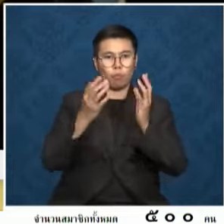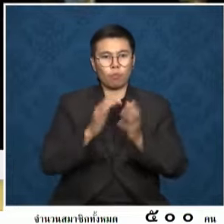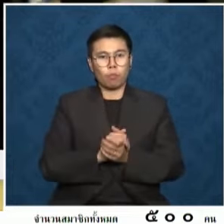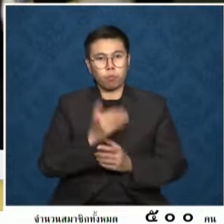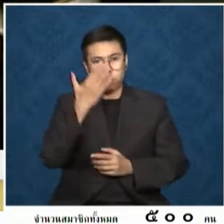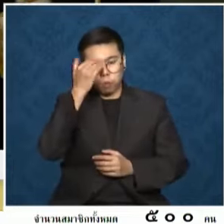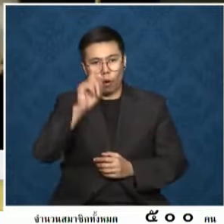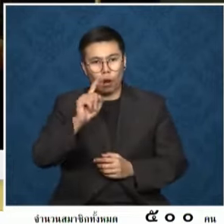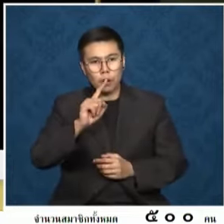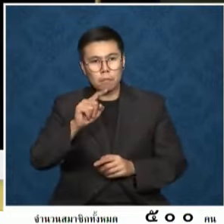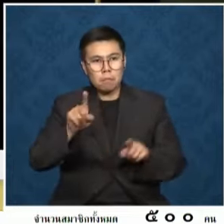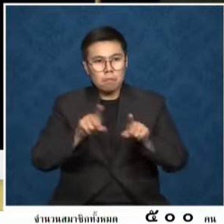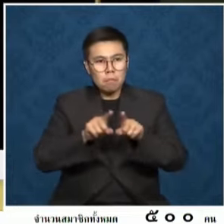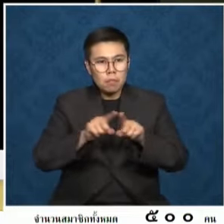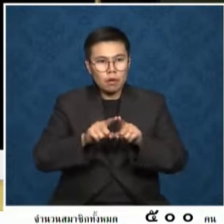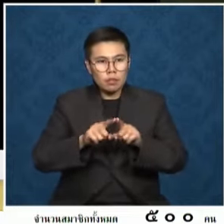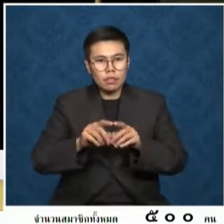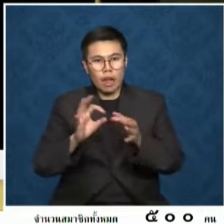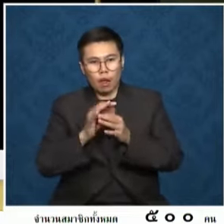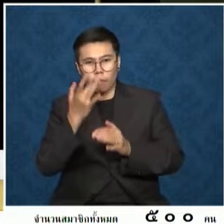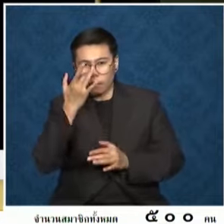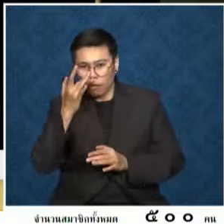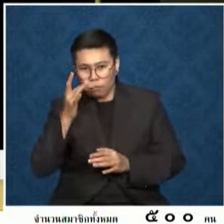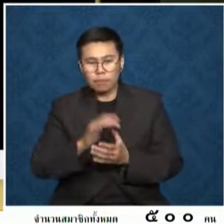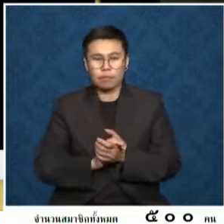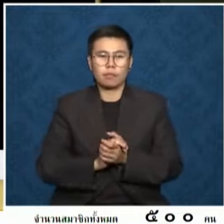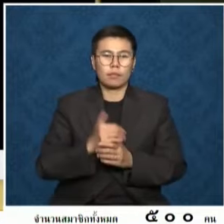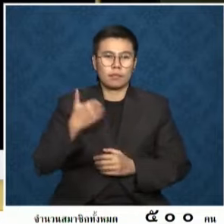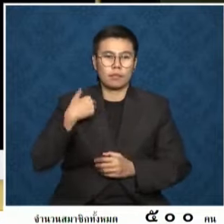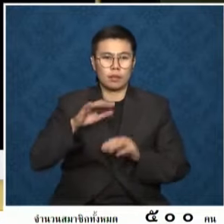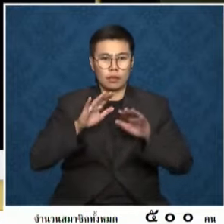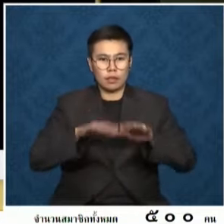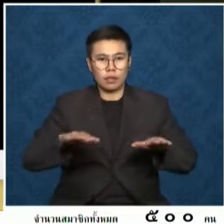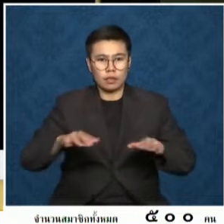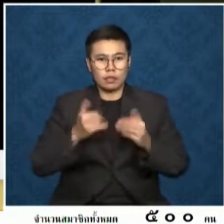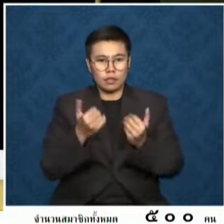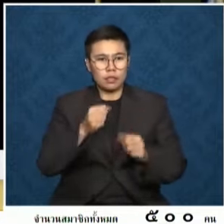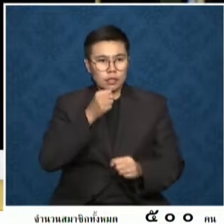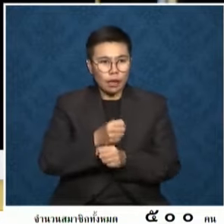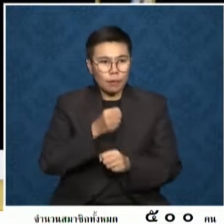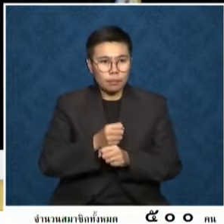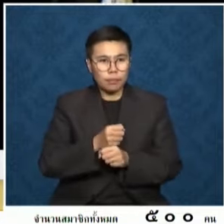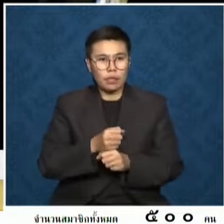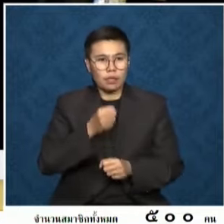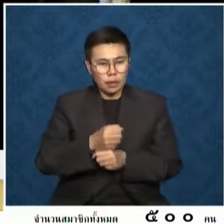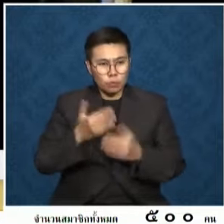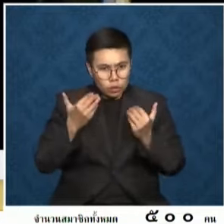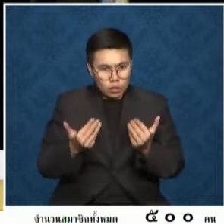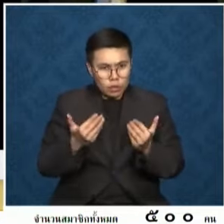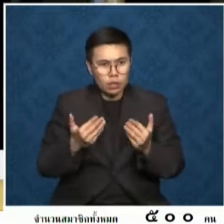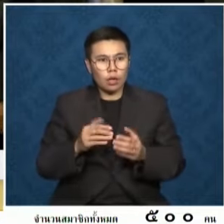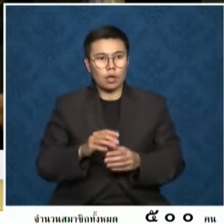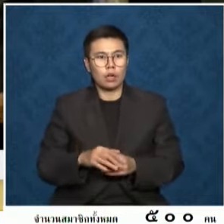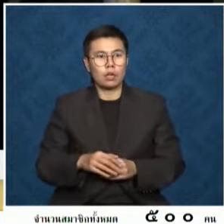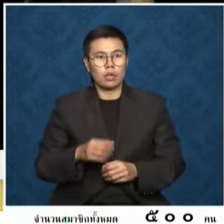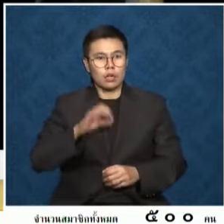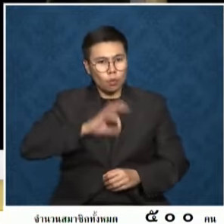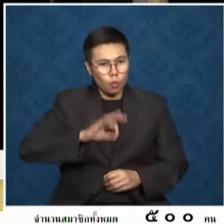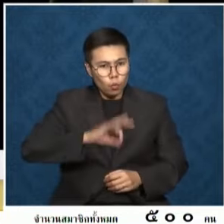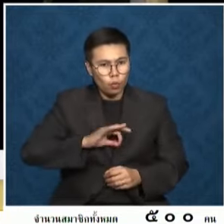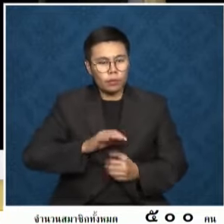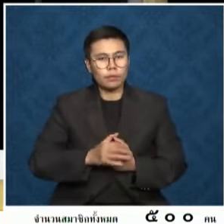การชี้จูงทางความคิดที่ท่านกำลังให้เด็กทำอยู่ที่กำลังทำกันอยู่ที่ว่าความรู้สึ